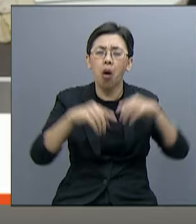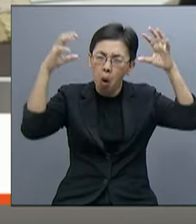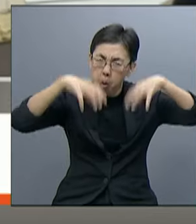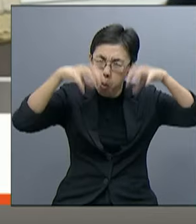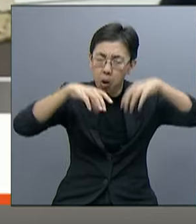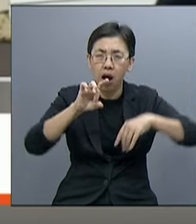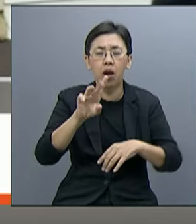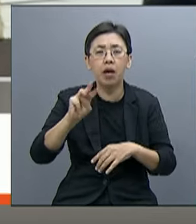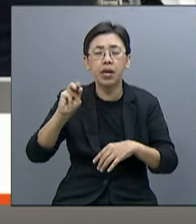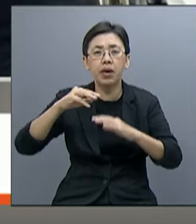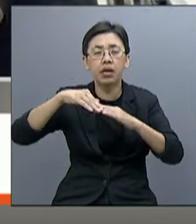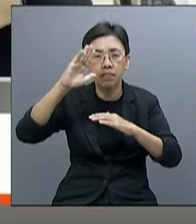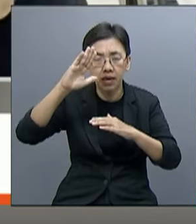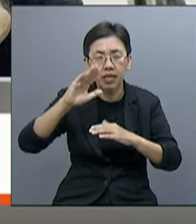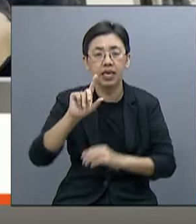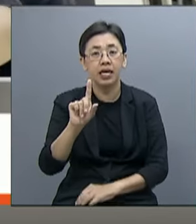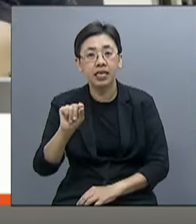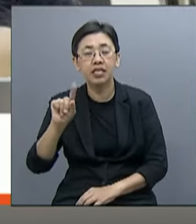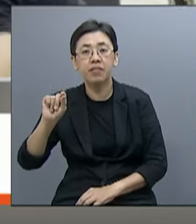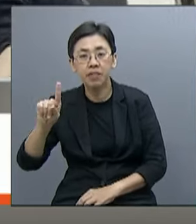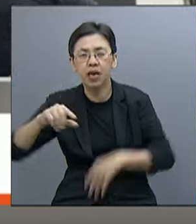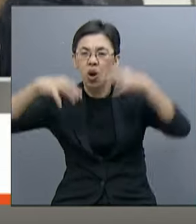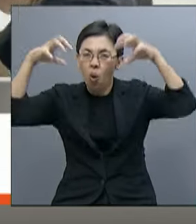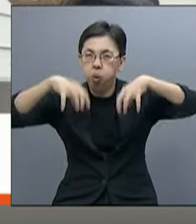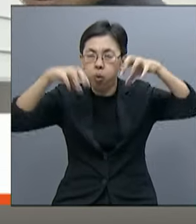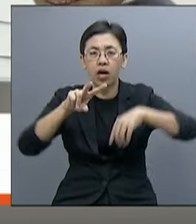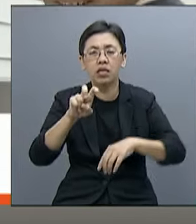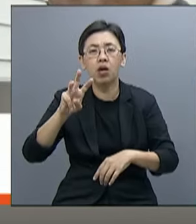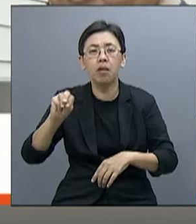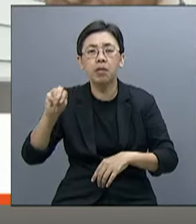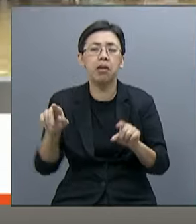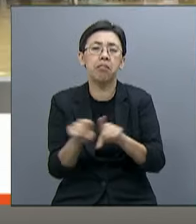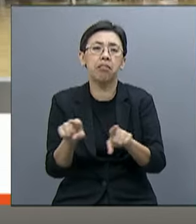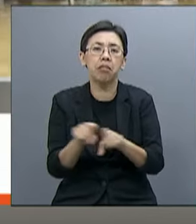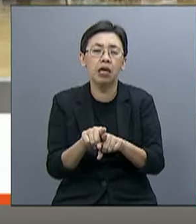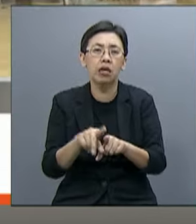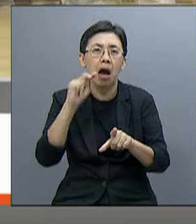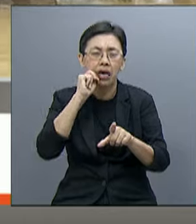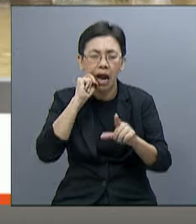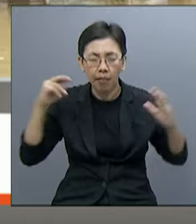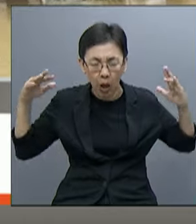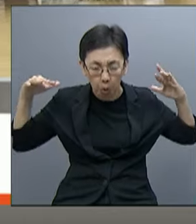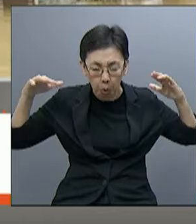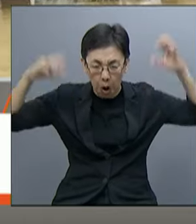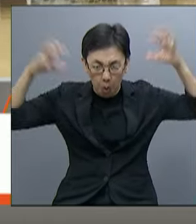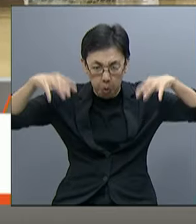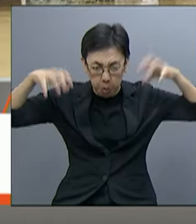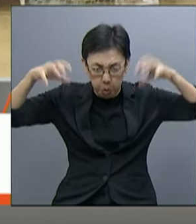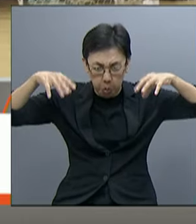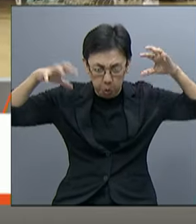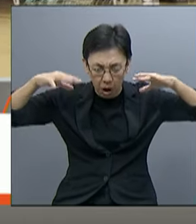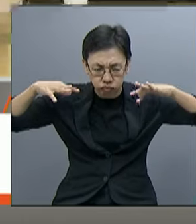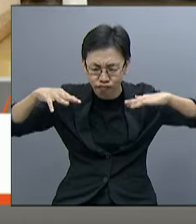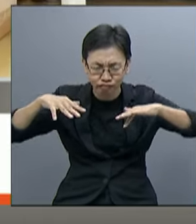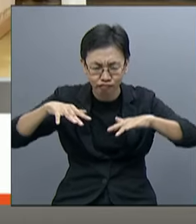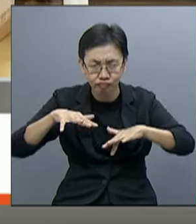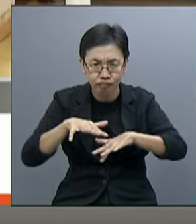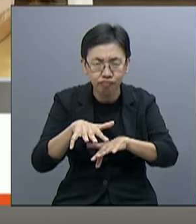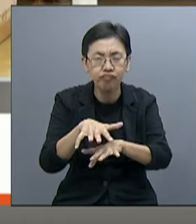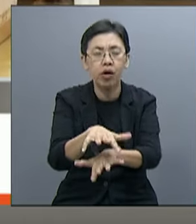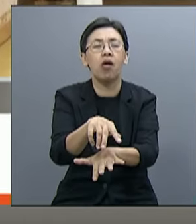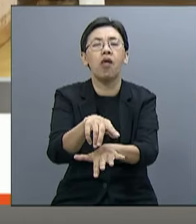รนะฮะแล้ววันที่21ก็200มิลลิเมตรต้นน้ำปริมาณมากนะครับไหลมารวมกันที่ห้วยสักแล้วก็เข้ามาท่วม